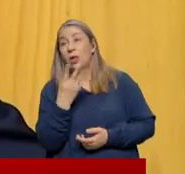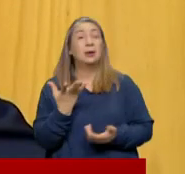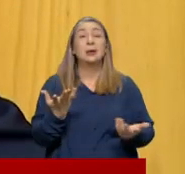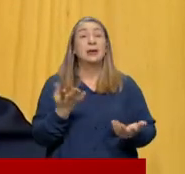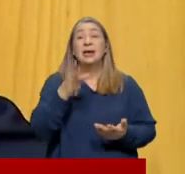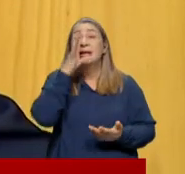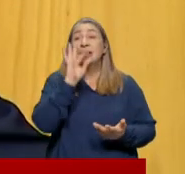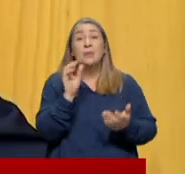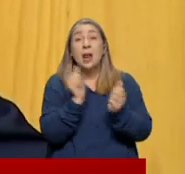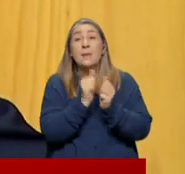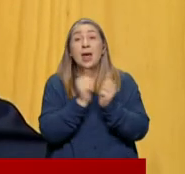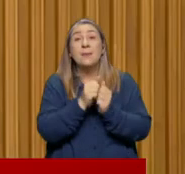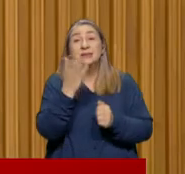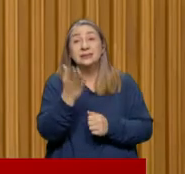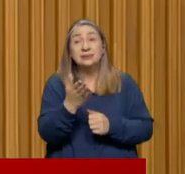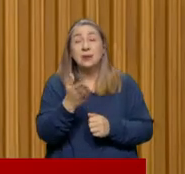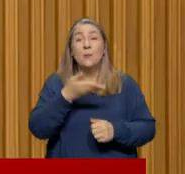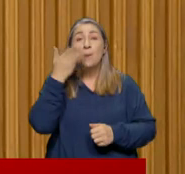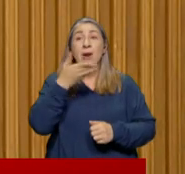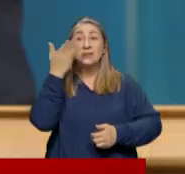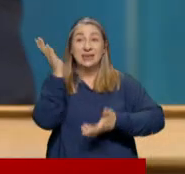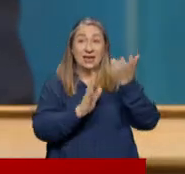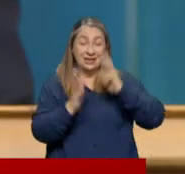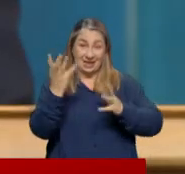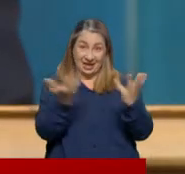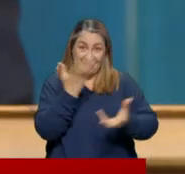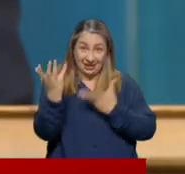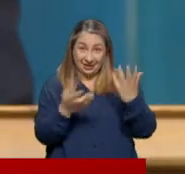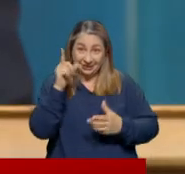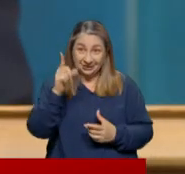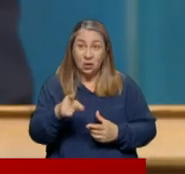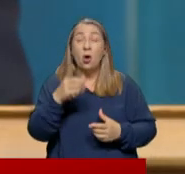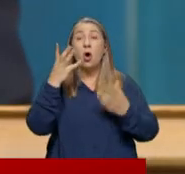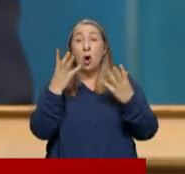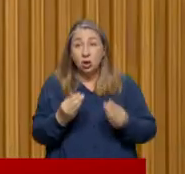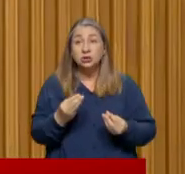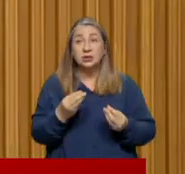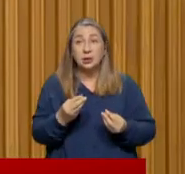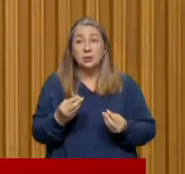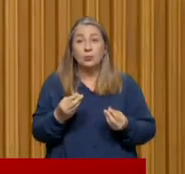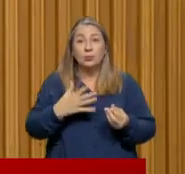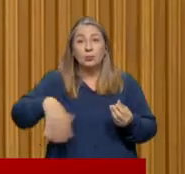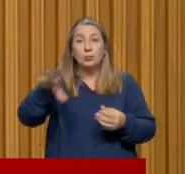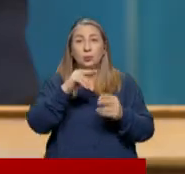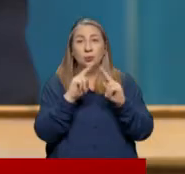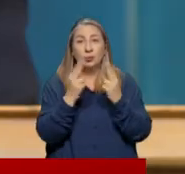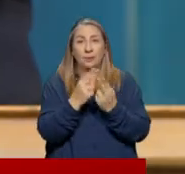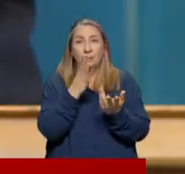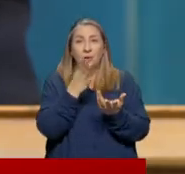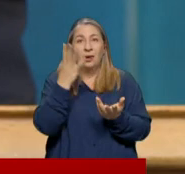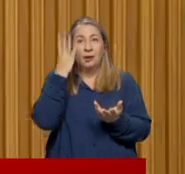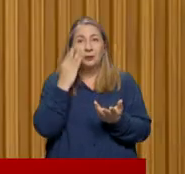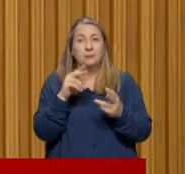gönderiyor kimlerle düşün kalkıyorsun Marmaris'teki yangın orman yangınlarının olacağını ya Bütün dünya biliyor